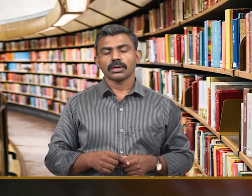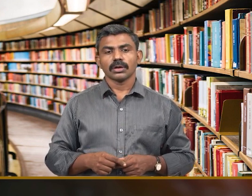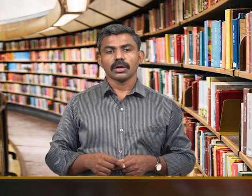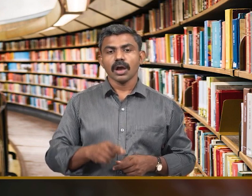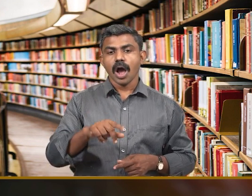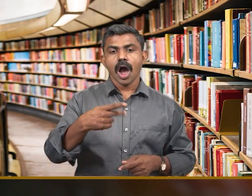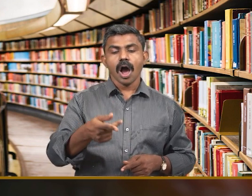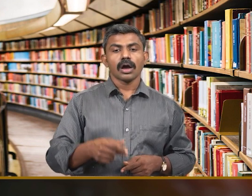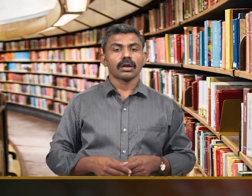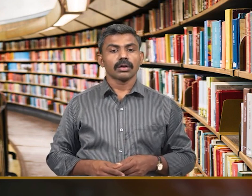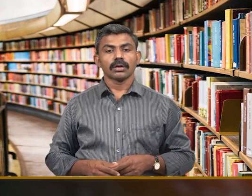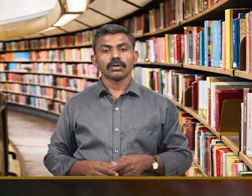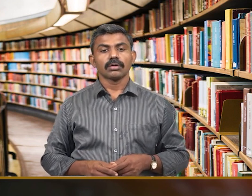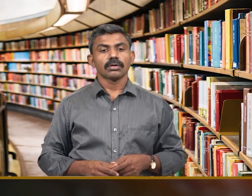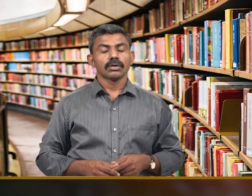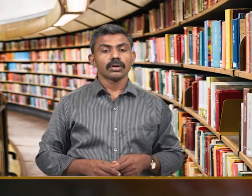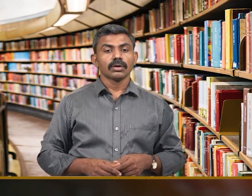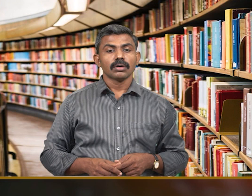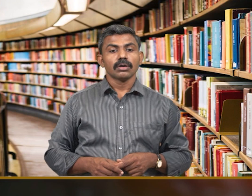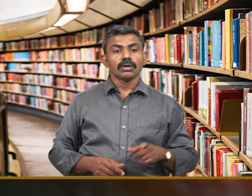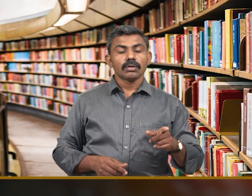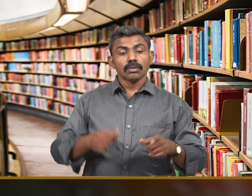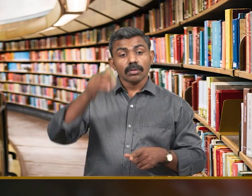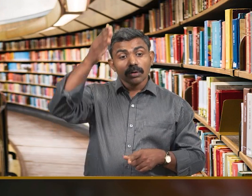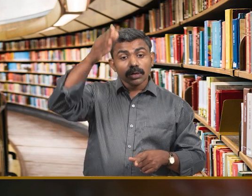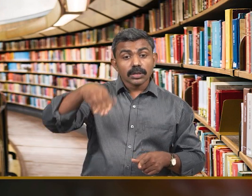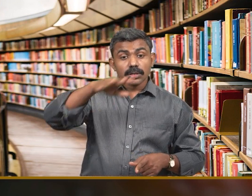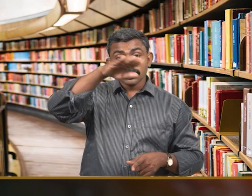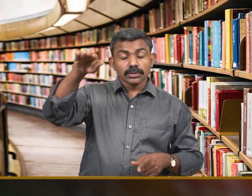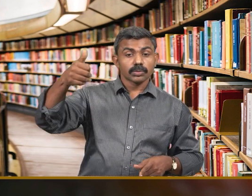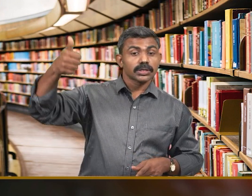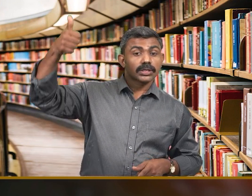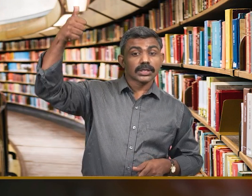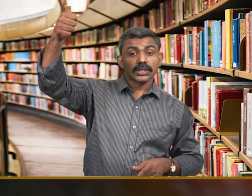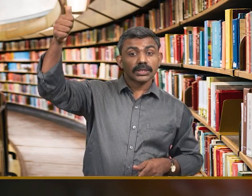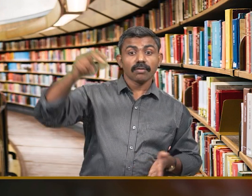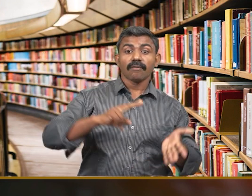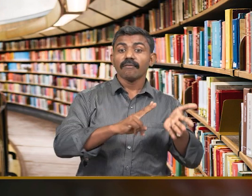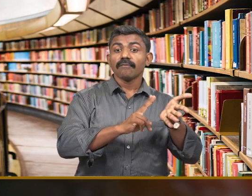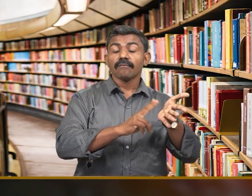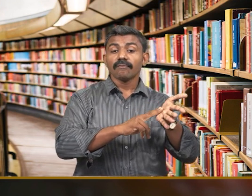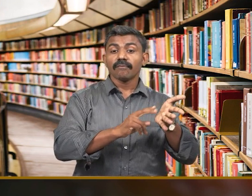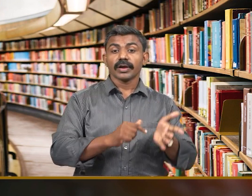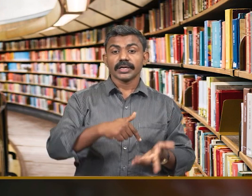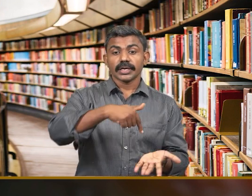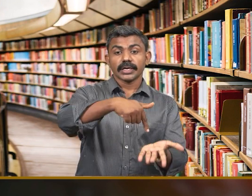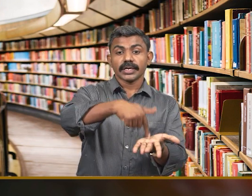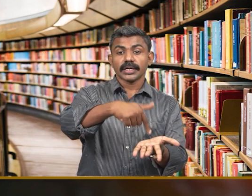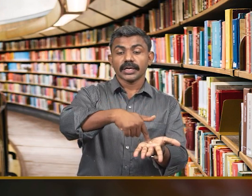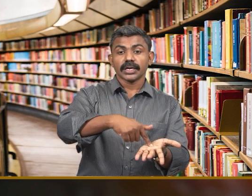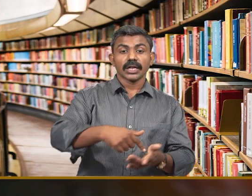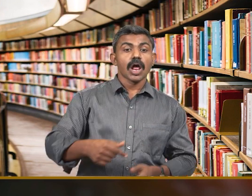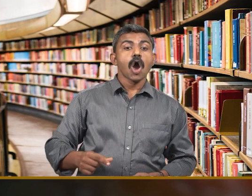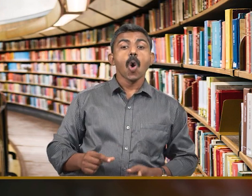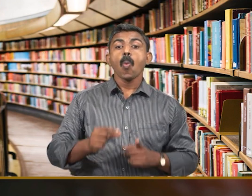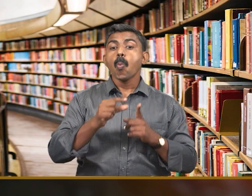அப்போ அடுத்து அவர் என்ன பண்ணார்னா அந்த கிறிஸ்தவ தலைவர்கள் அந்த ரோமில் வாடிகன் சிட்டியில் யார் இருப்பா, போப்பாண்டவர், அதாவது கிறிஸ்தவர்கள்லாம் தலைவர்னு சொல்லுவாங்க,